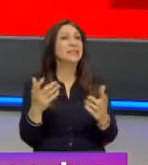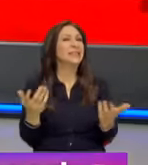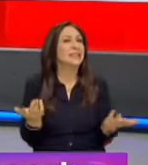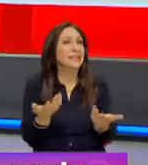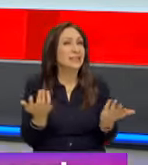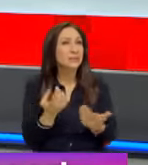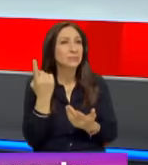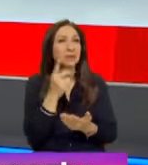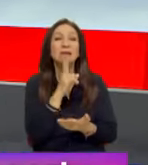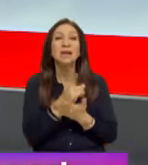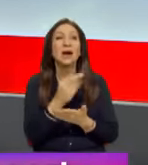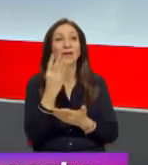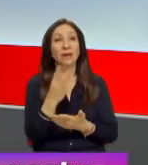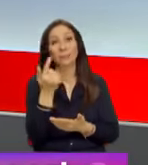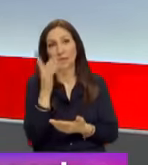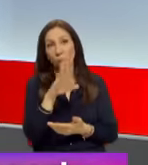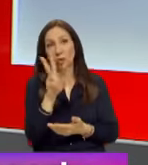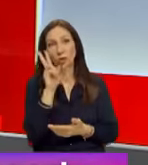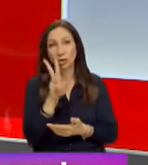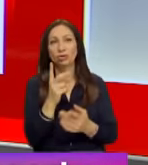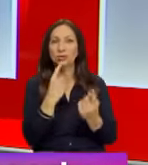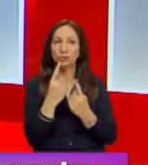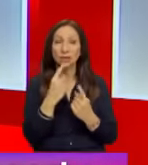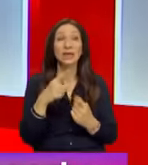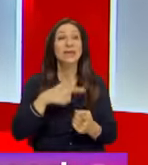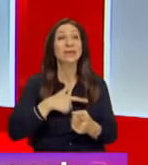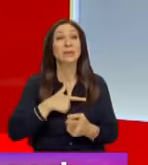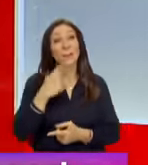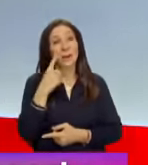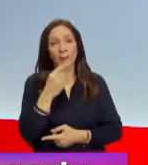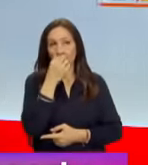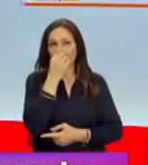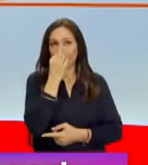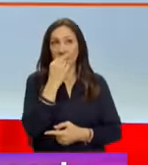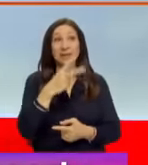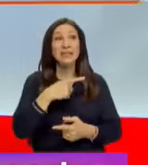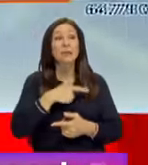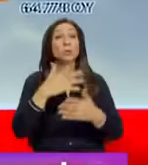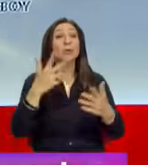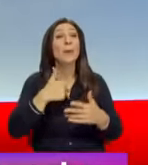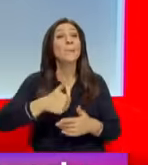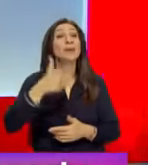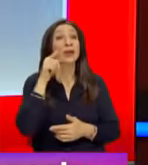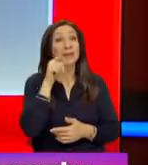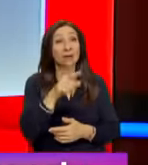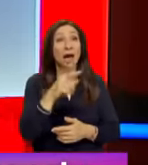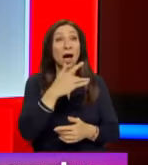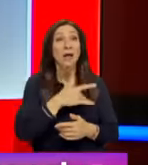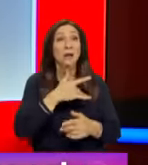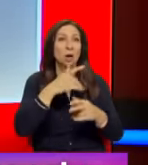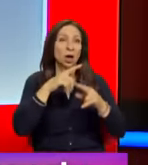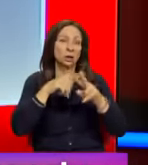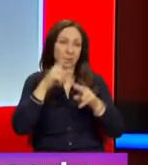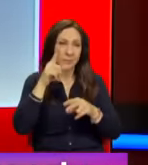nasıl bir karar verdi? Birazdan onu da konuşacağız. İzmir'e bakalım. İzmir Büyükşehir Belediye Başkanlığı'nda Anadolu